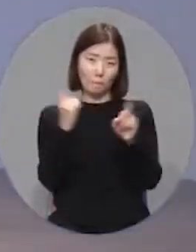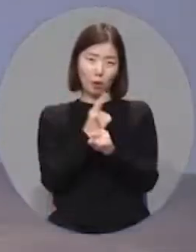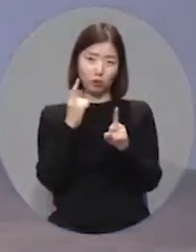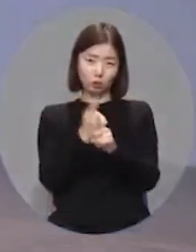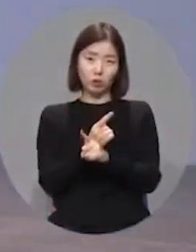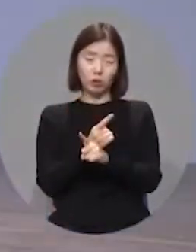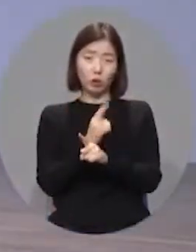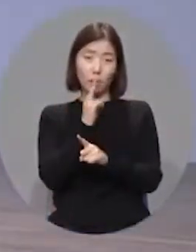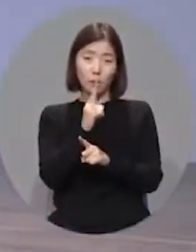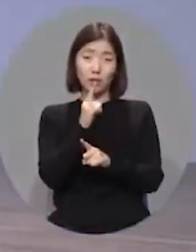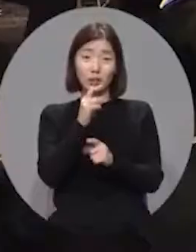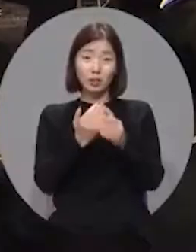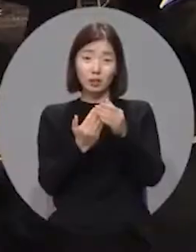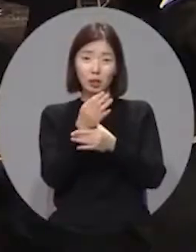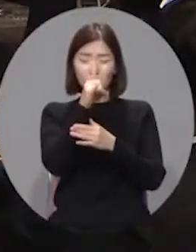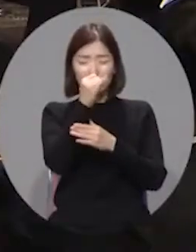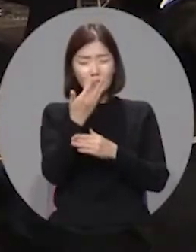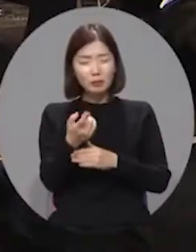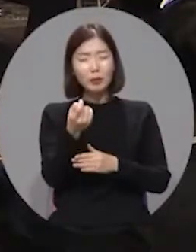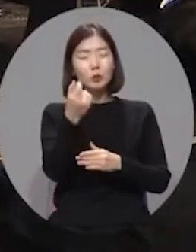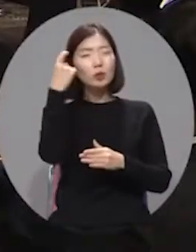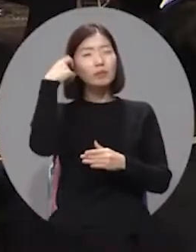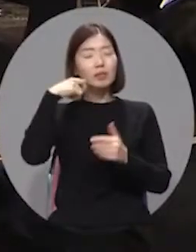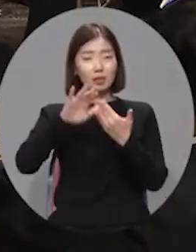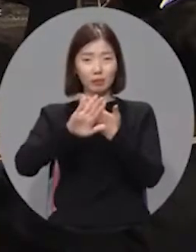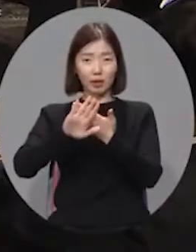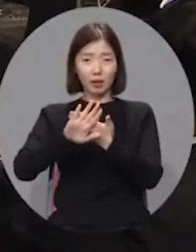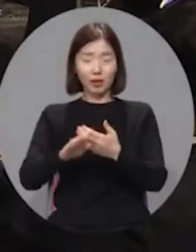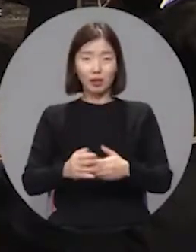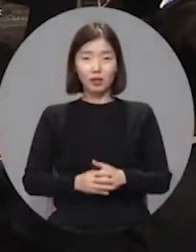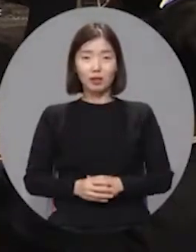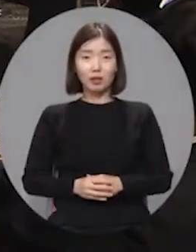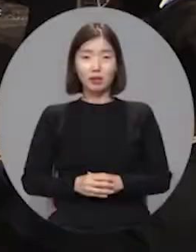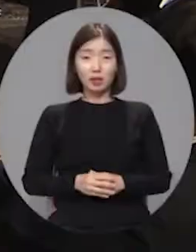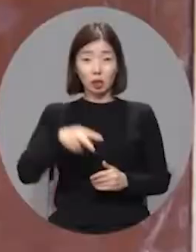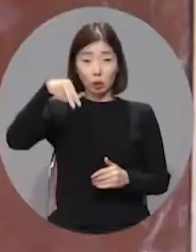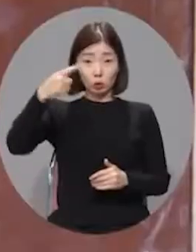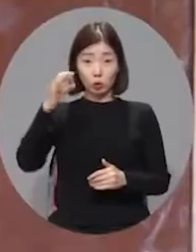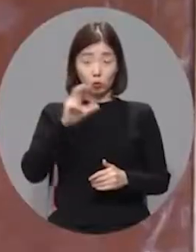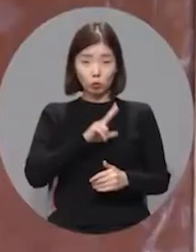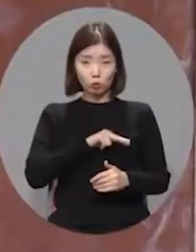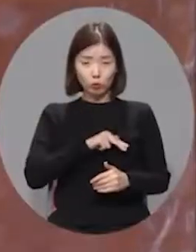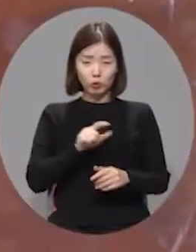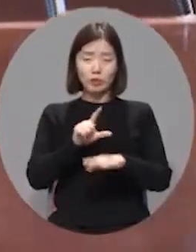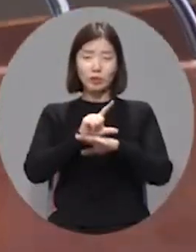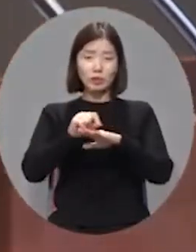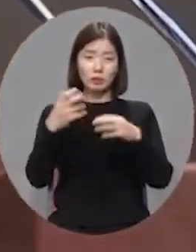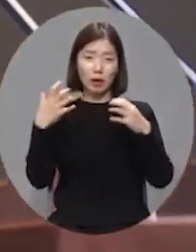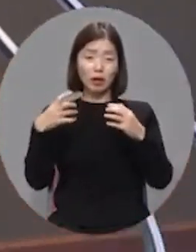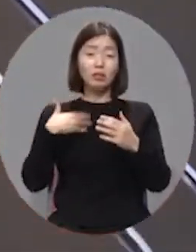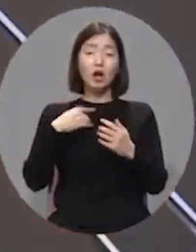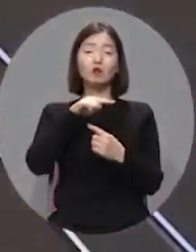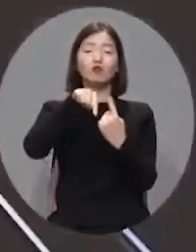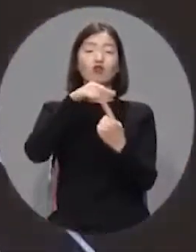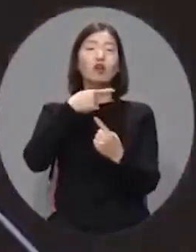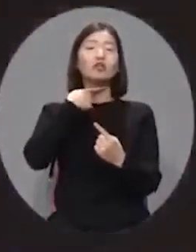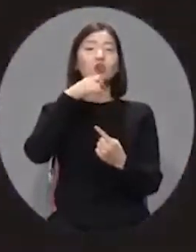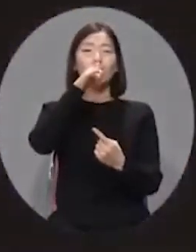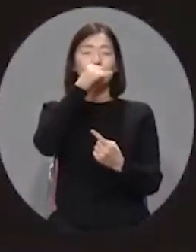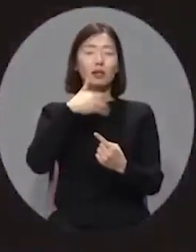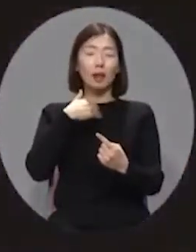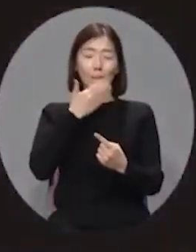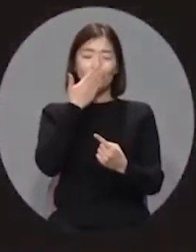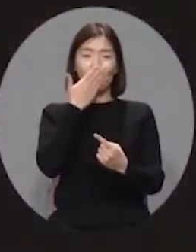한 목소리를 냈지만 결은 조금씩 달랐습니다. 송영길 후보는 지방정부 운영 경험이 있는